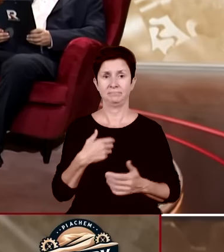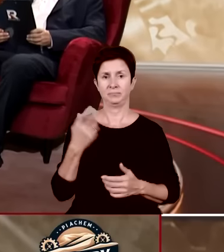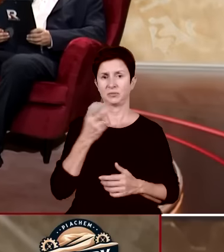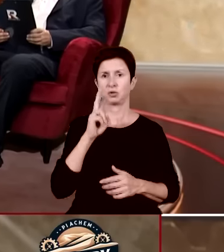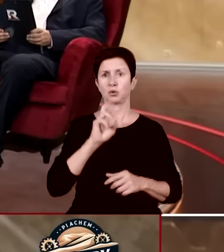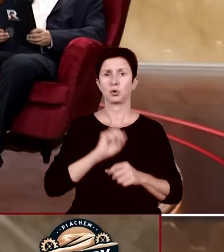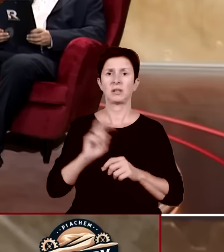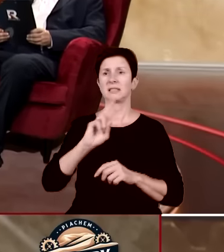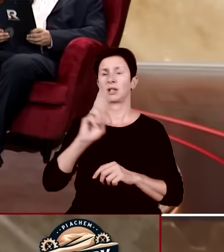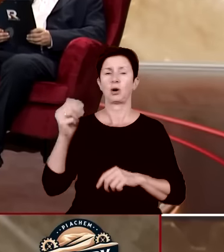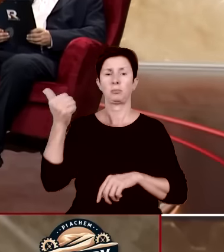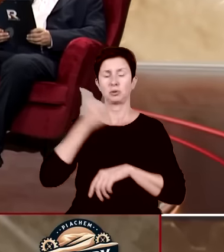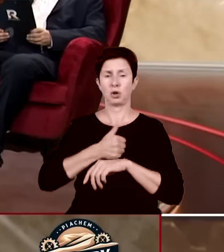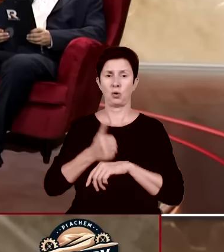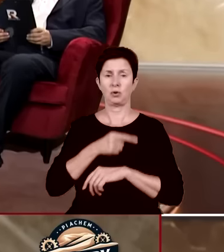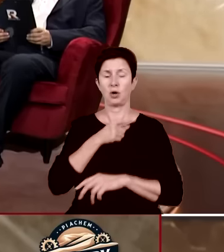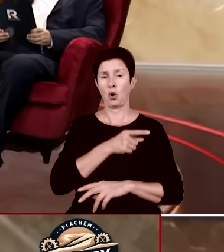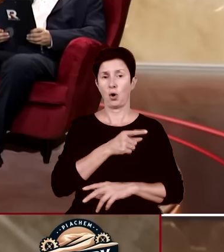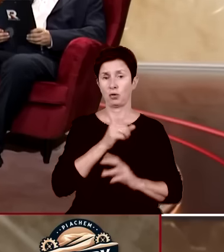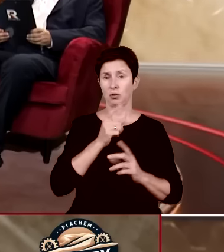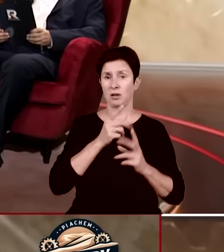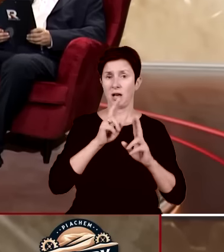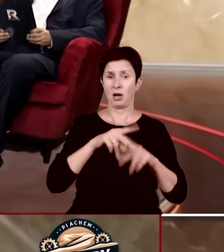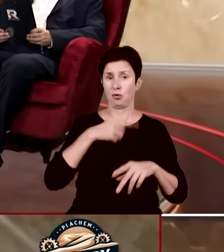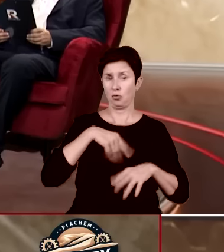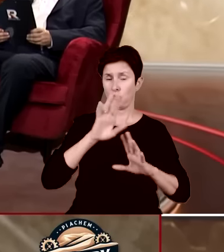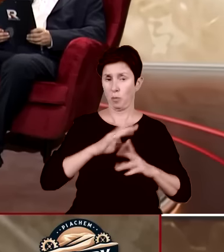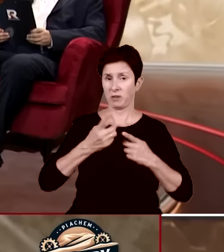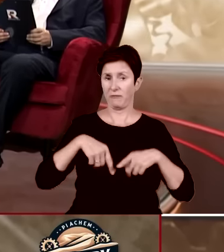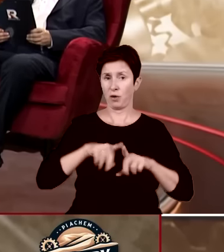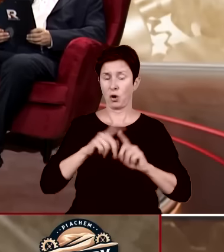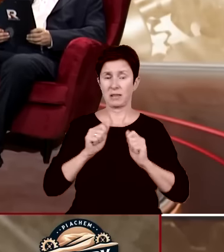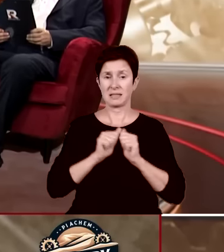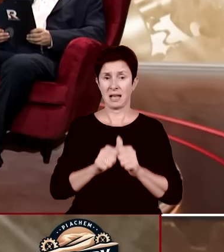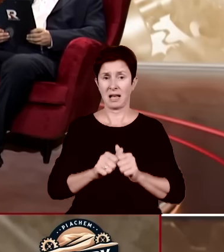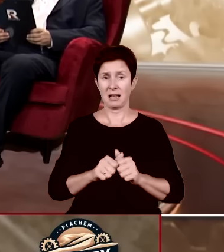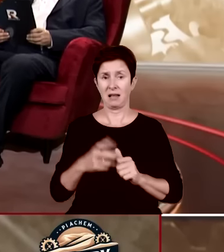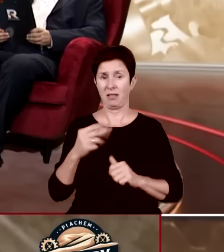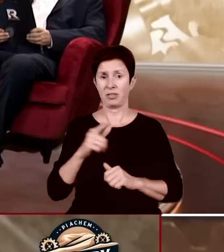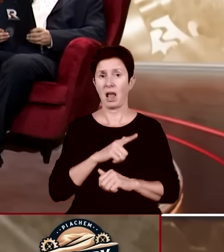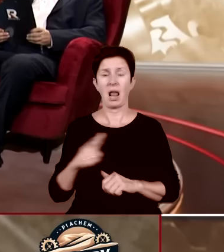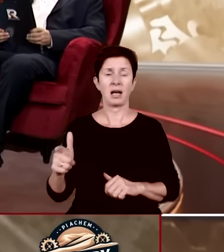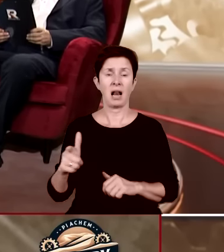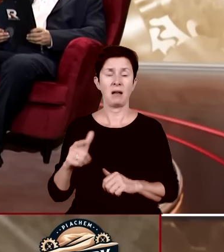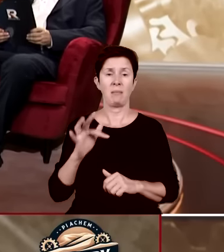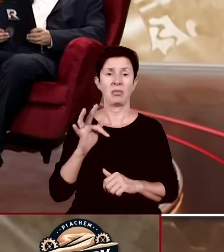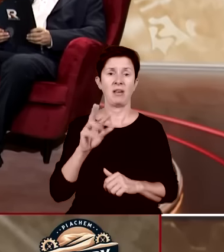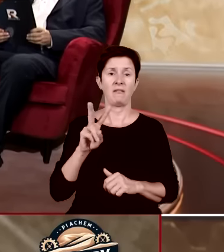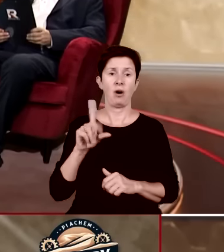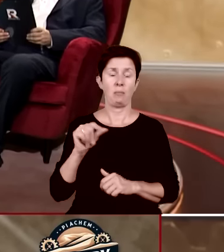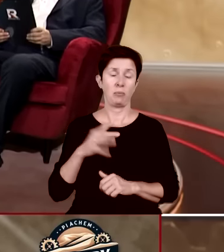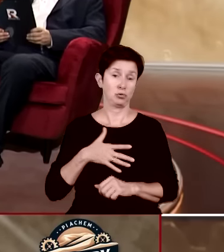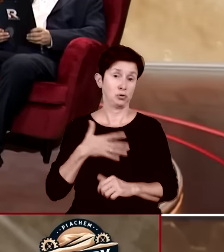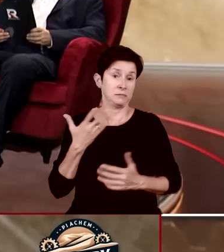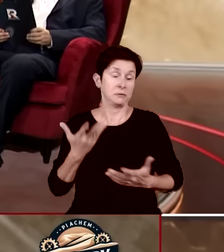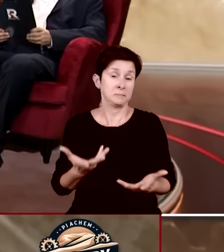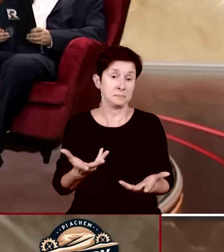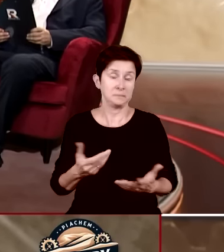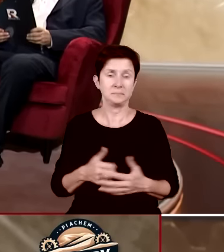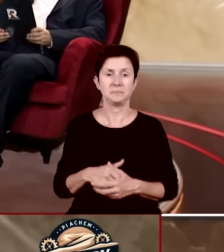oni jako wierni żołnierze dobrze wykonali to zadanie w tym nielegalnym TVP, czy nie. To jest takie duże zdziwienie. No